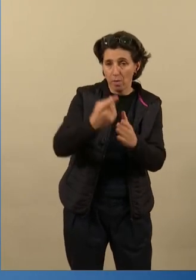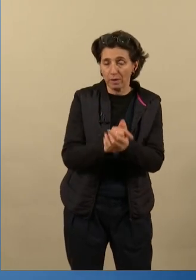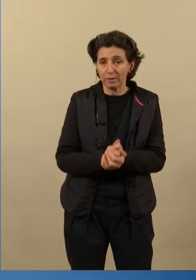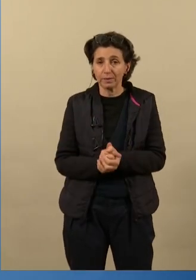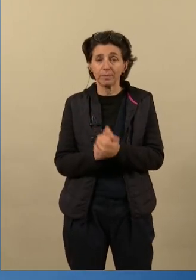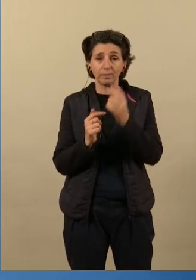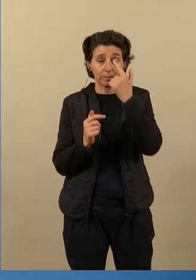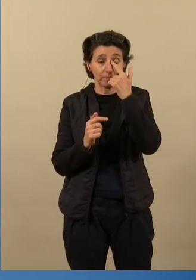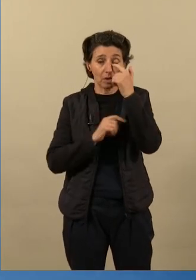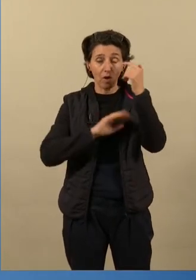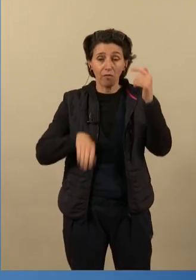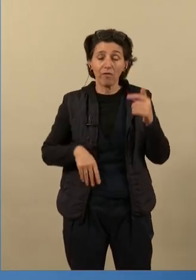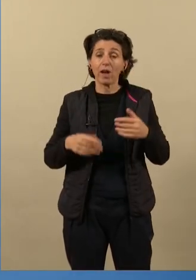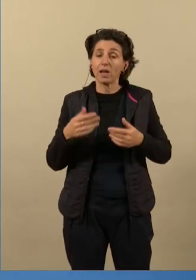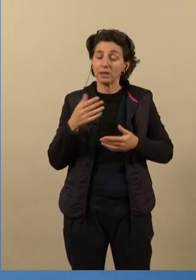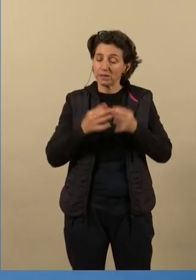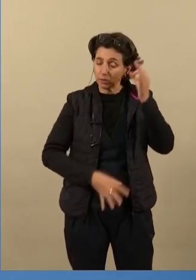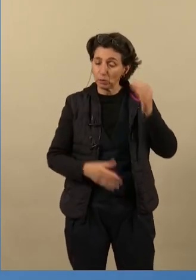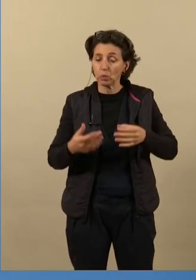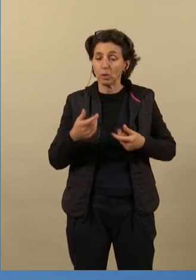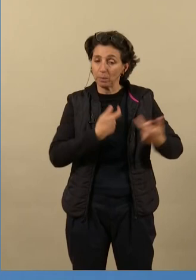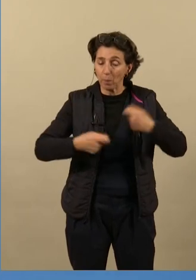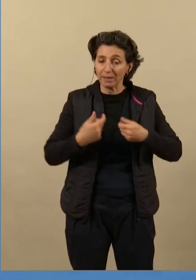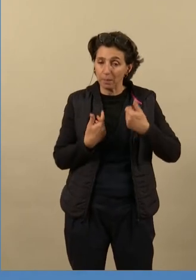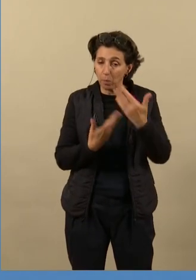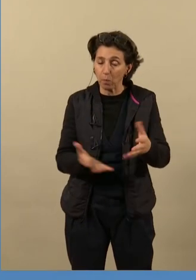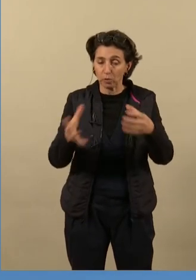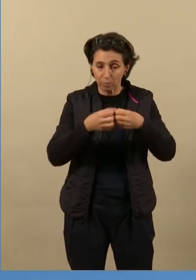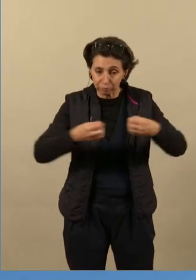états vivant côte à côte et en sécurité pour une paix durable